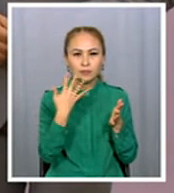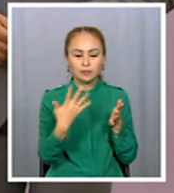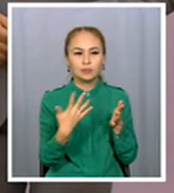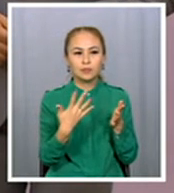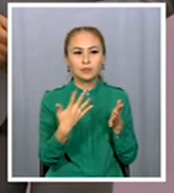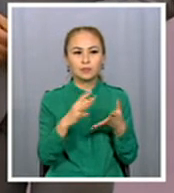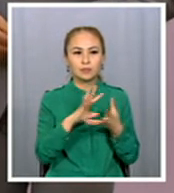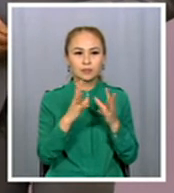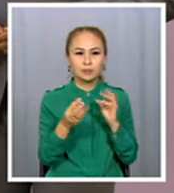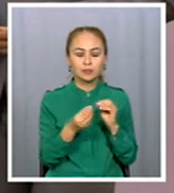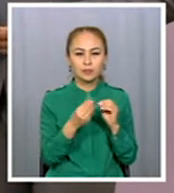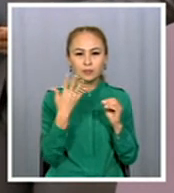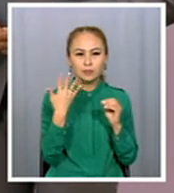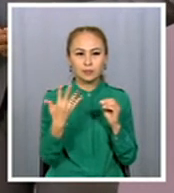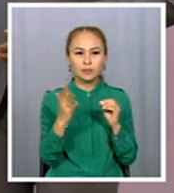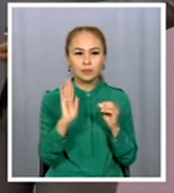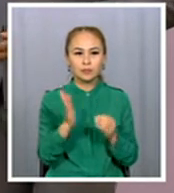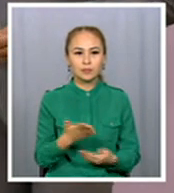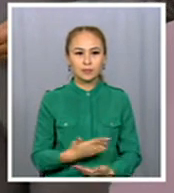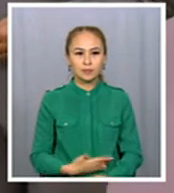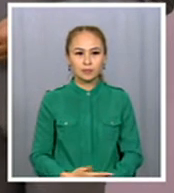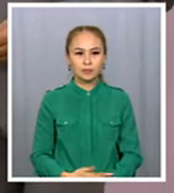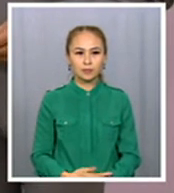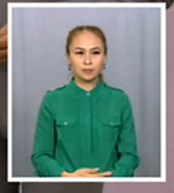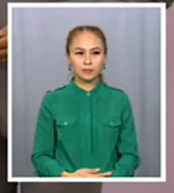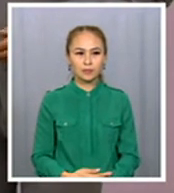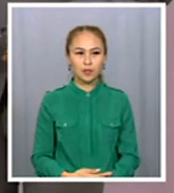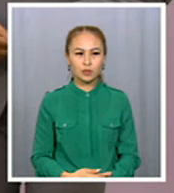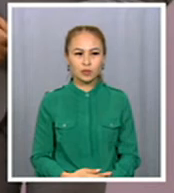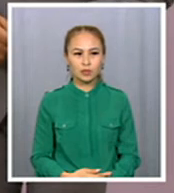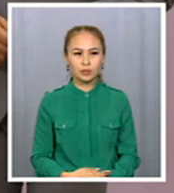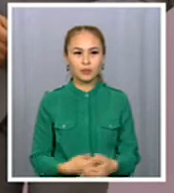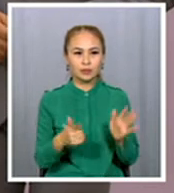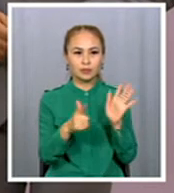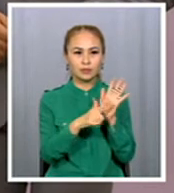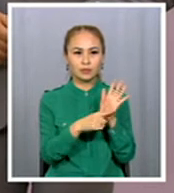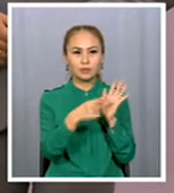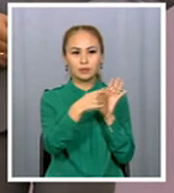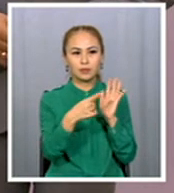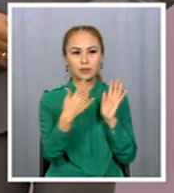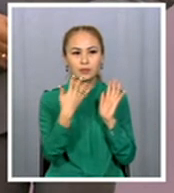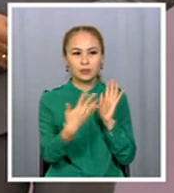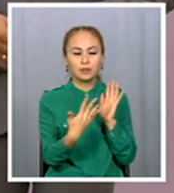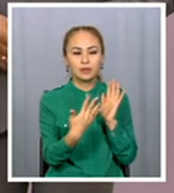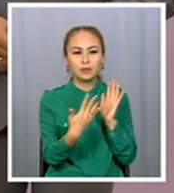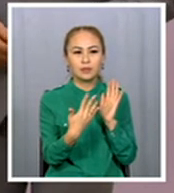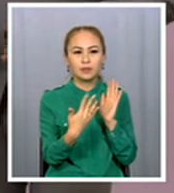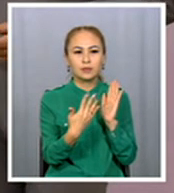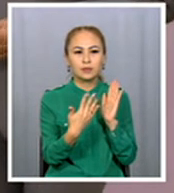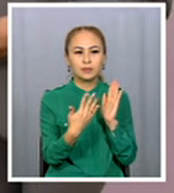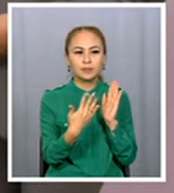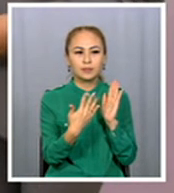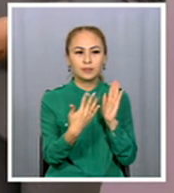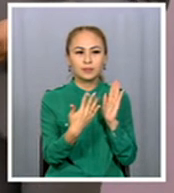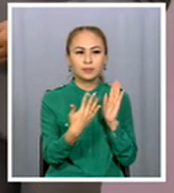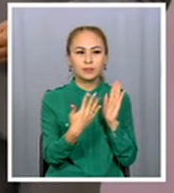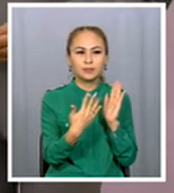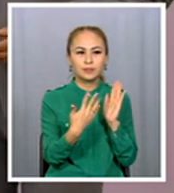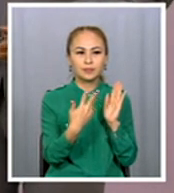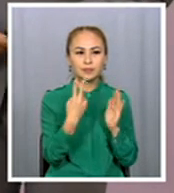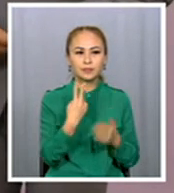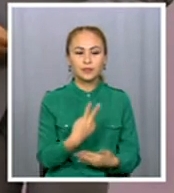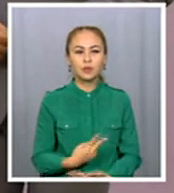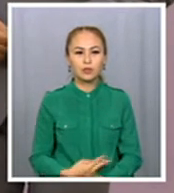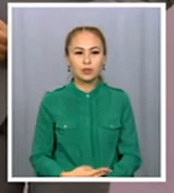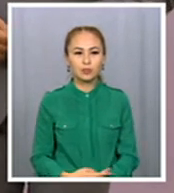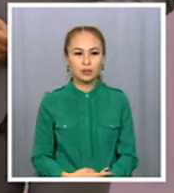5-тің көбейтіндісі 5-ке тең. Демек, 7-ден 5-ті азайтамыз. Айырманың мәні 2-ге тең